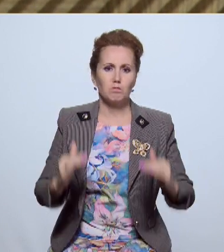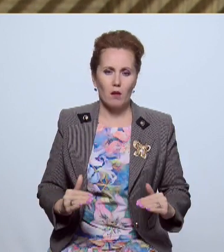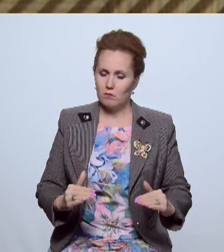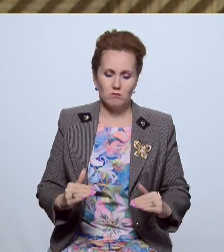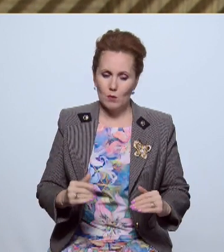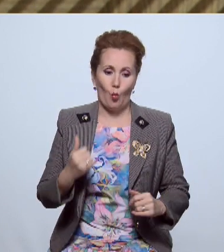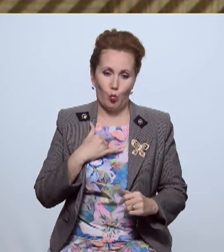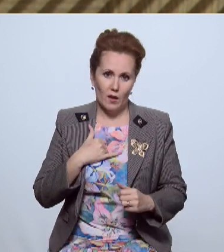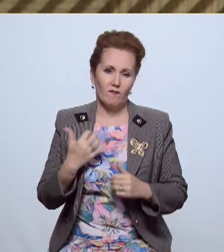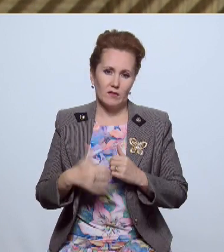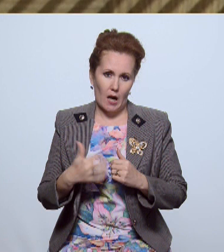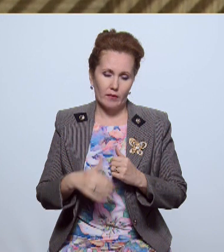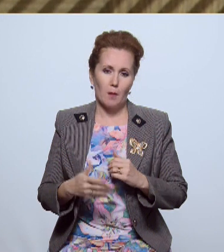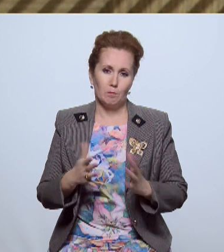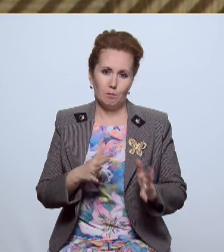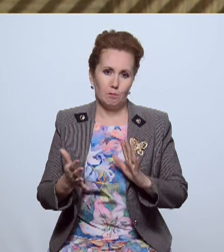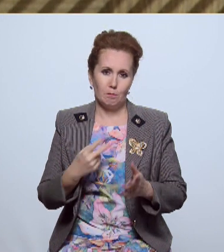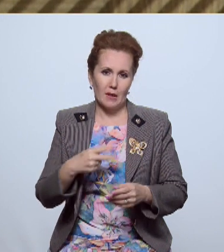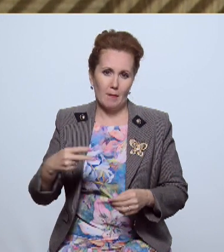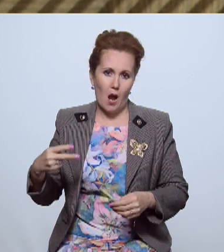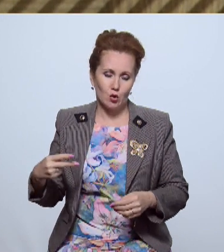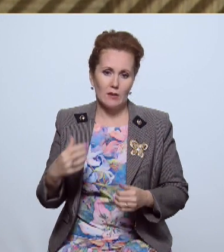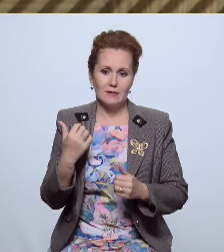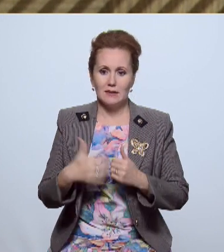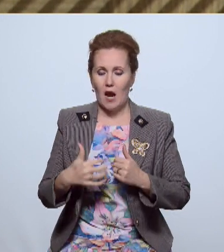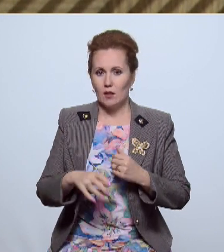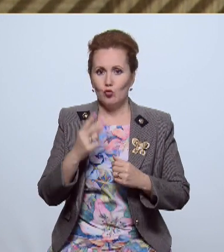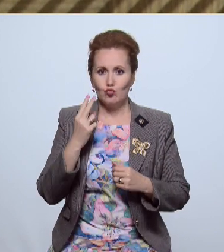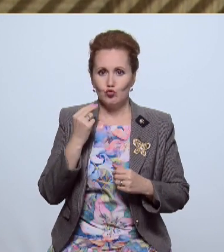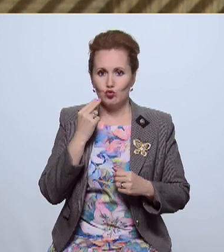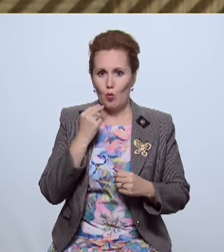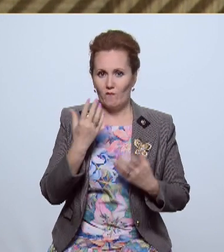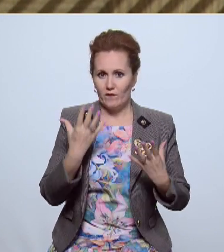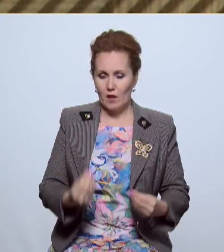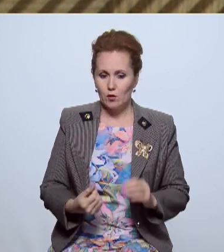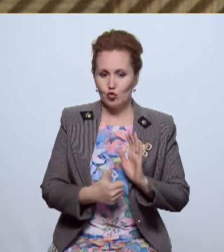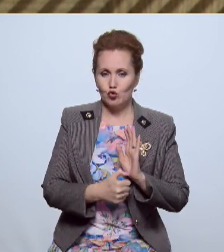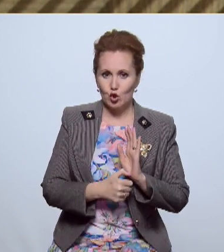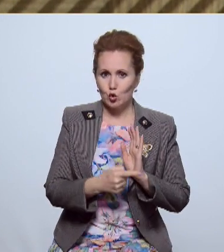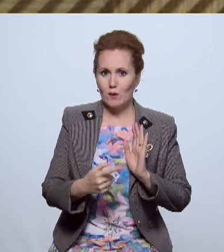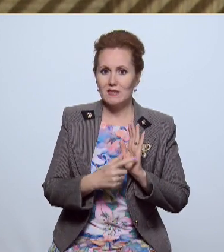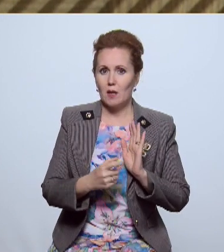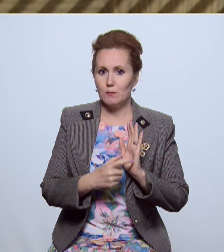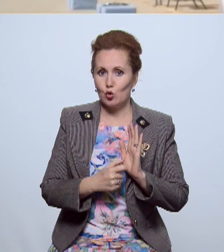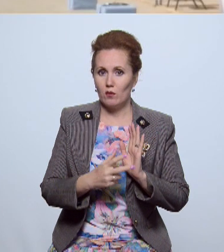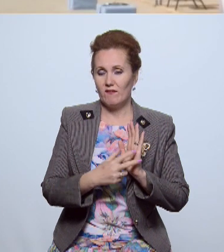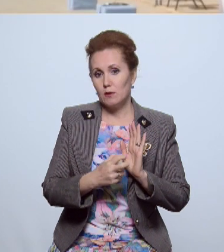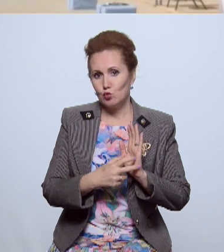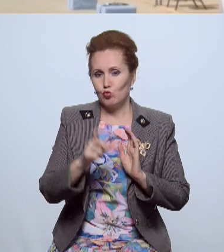У нас в среднем примерно среднее число в день порядка 600-700 человек прививается на центральной